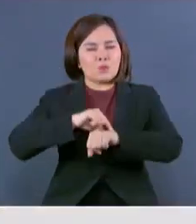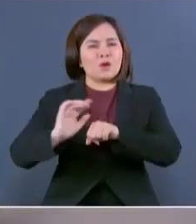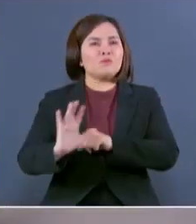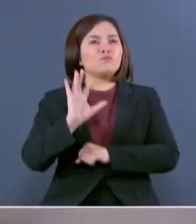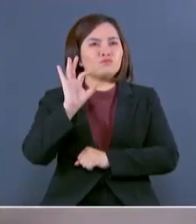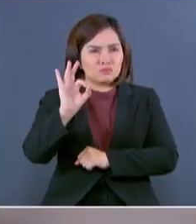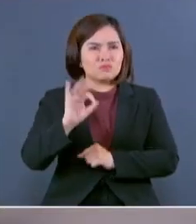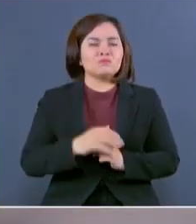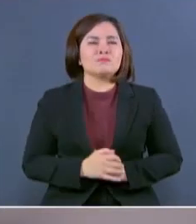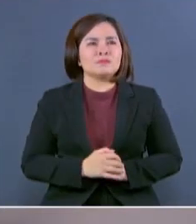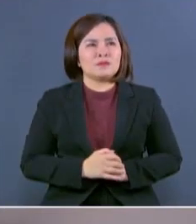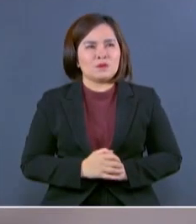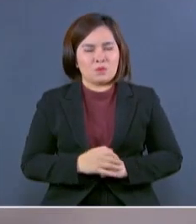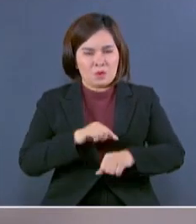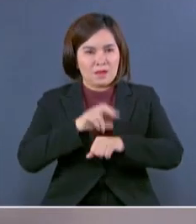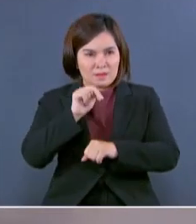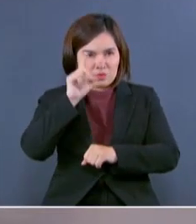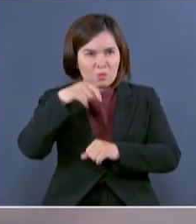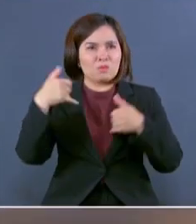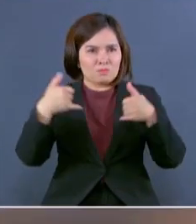กาซึ่งครั้งนี้จะต้องมาตามนัดค่ะ